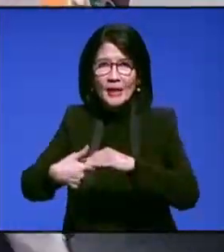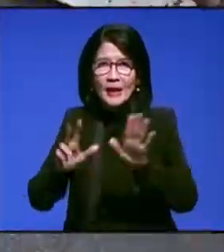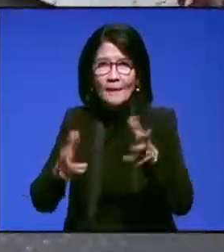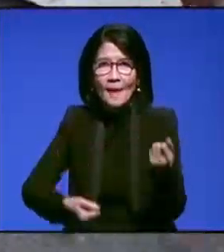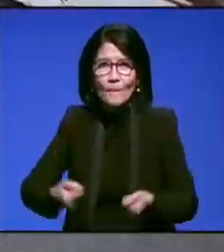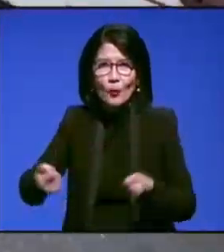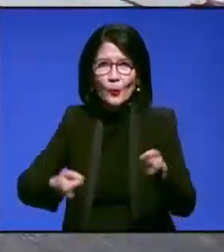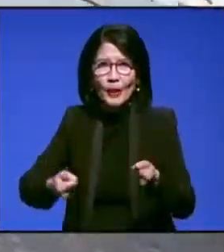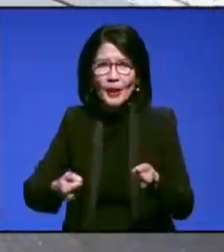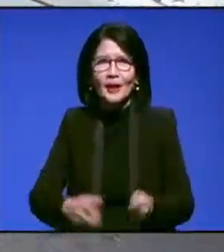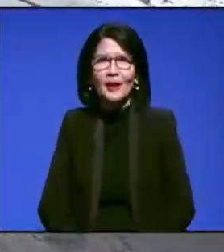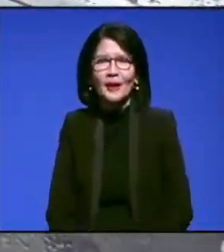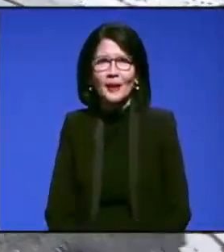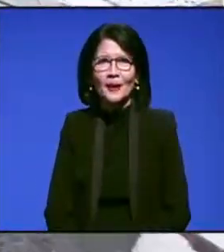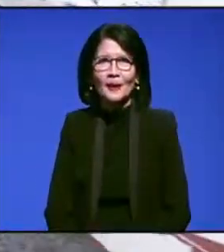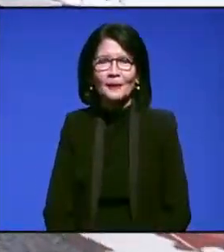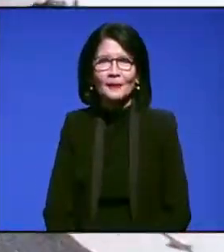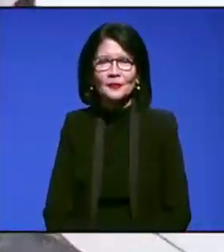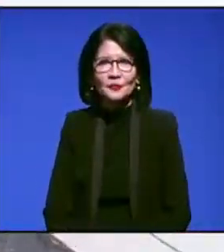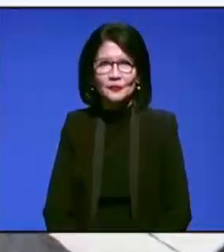yang dibawa ke irti Monas